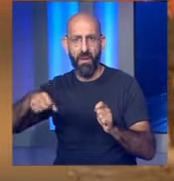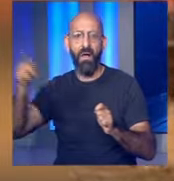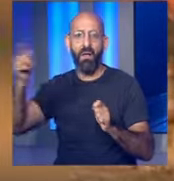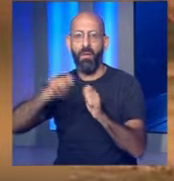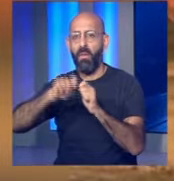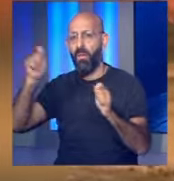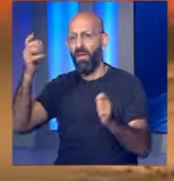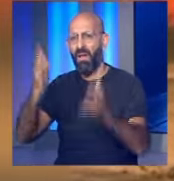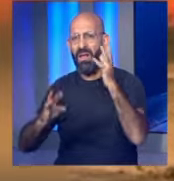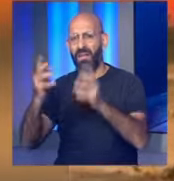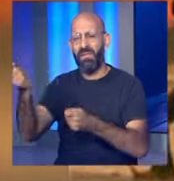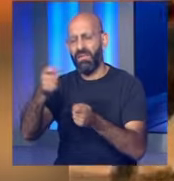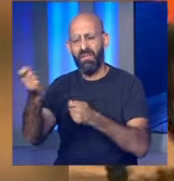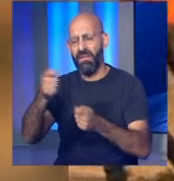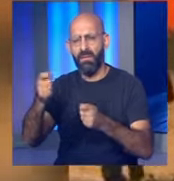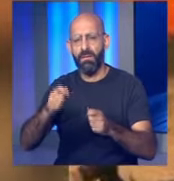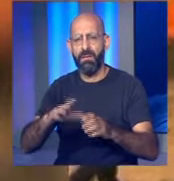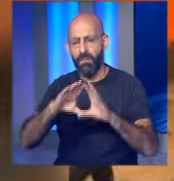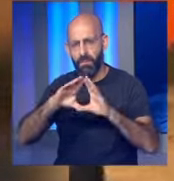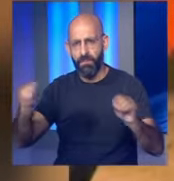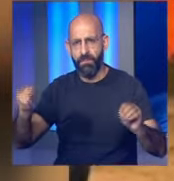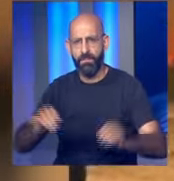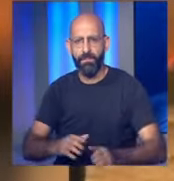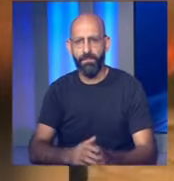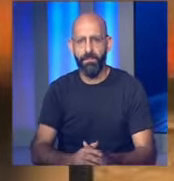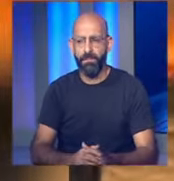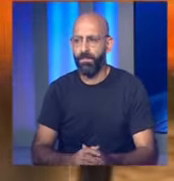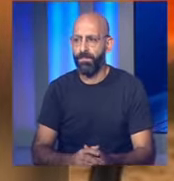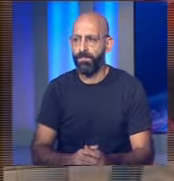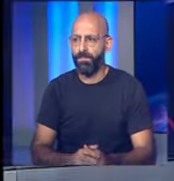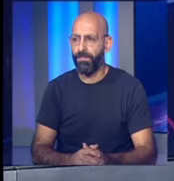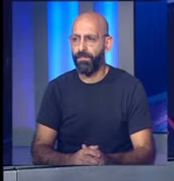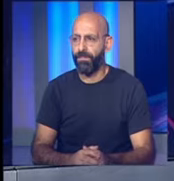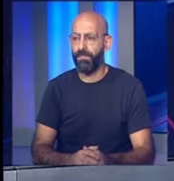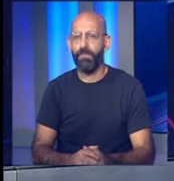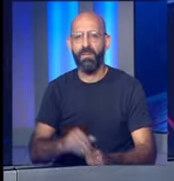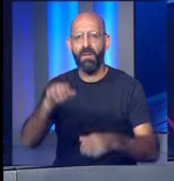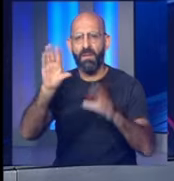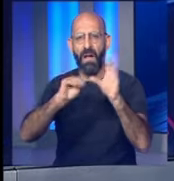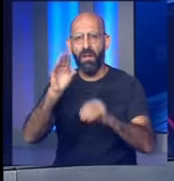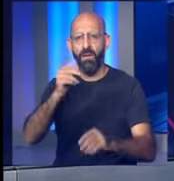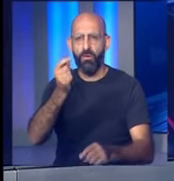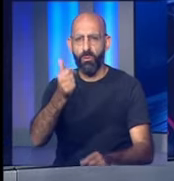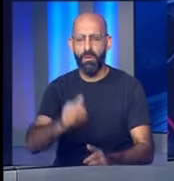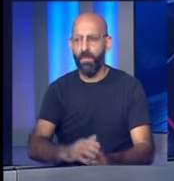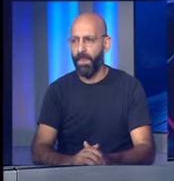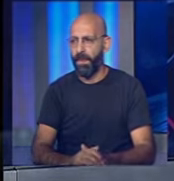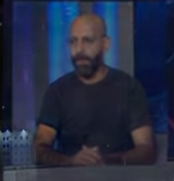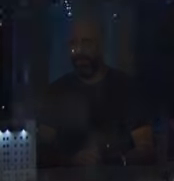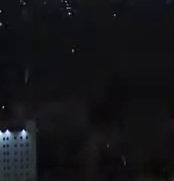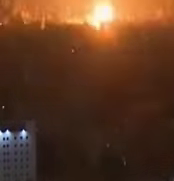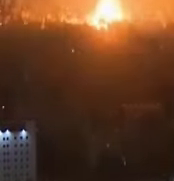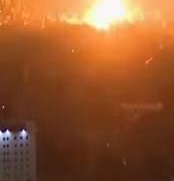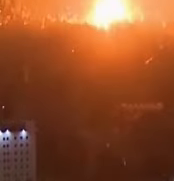الرهيب يمتد إلى الشوف، حريق هائل الآن في بعقلين. فاصل فنواصل.